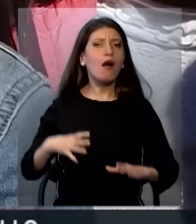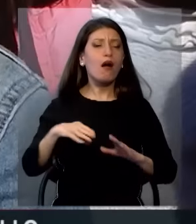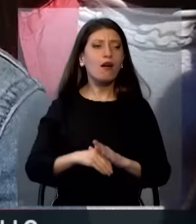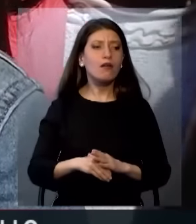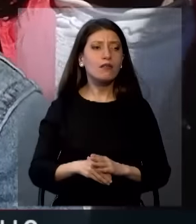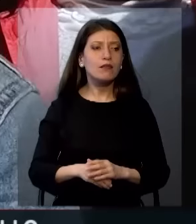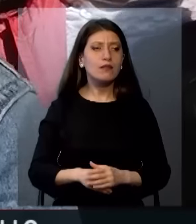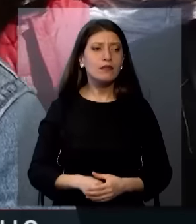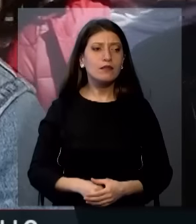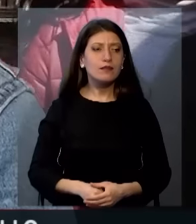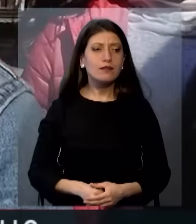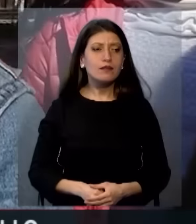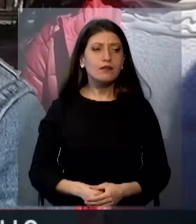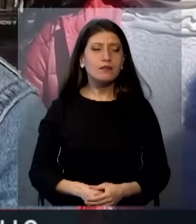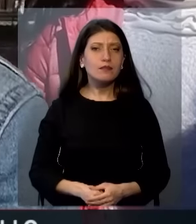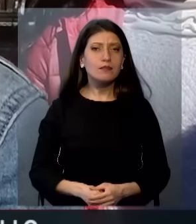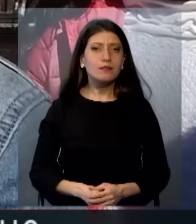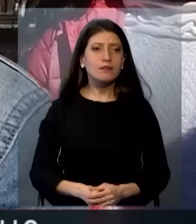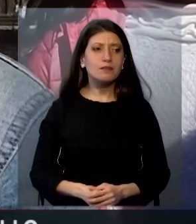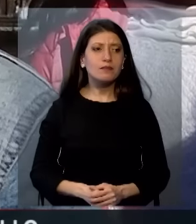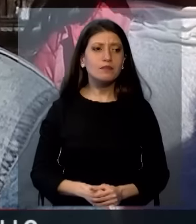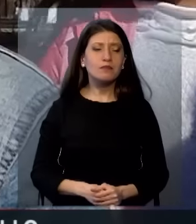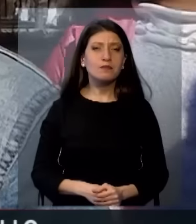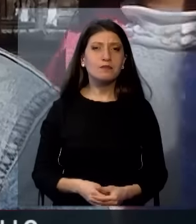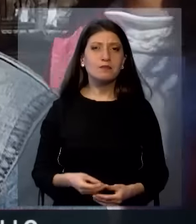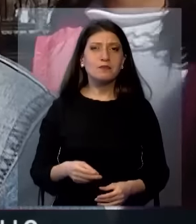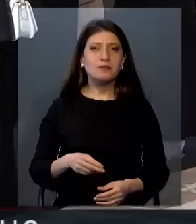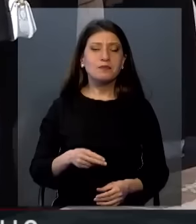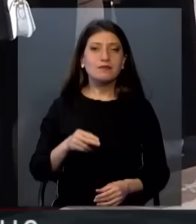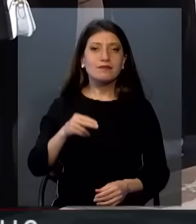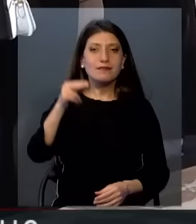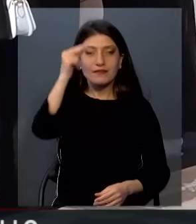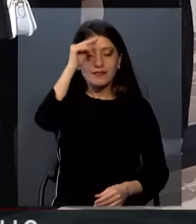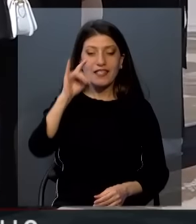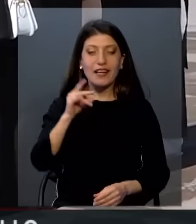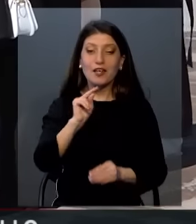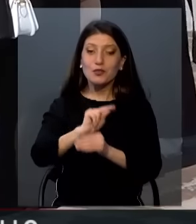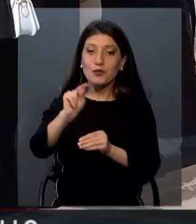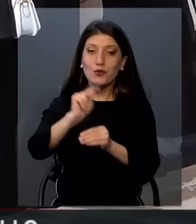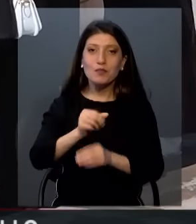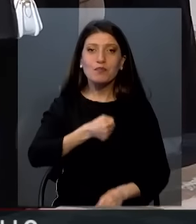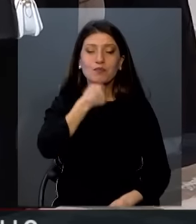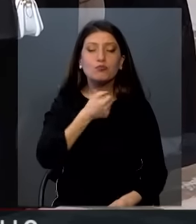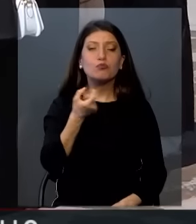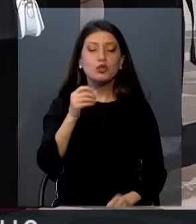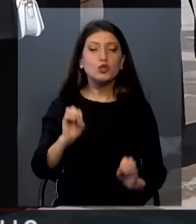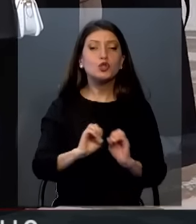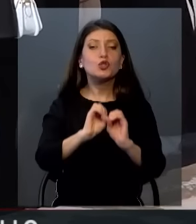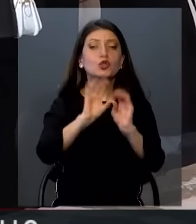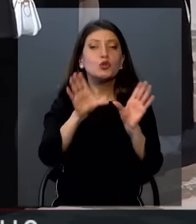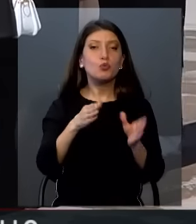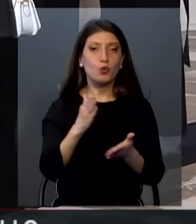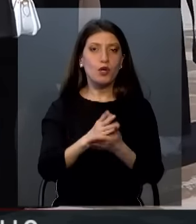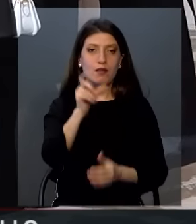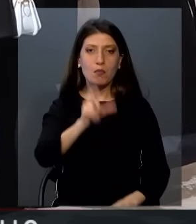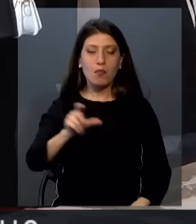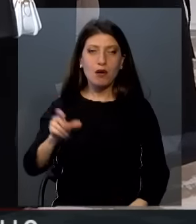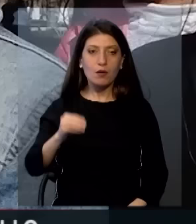Սրբություն։ Ստացվեց բաց դաս փոքրիկներից մեծիկներին։ Մի քիչ սրբություն ունեցեք մարդիկ